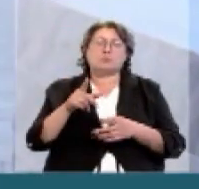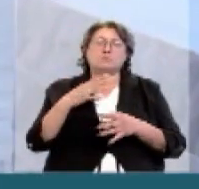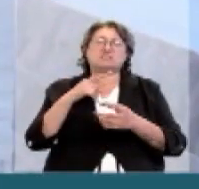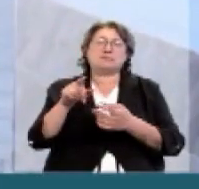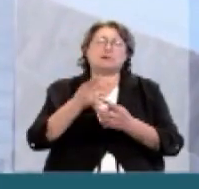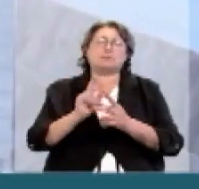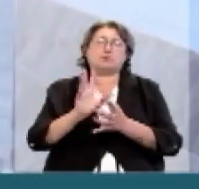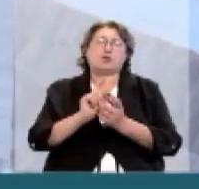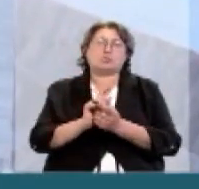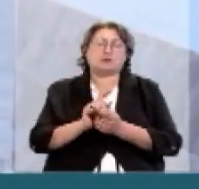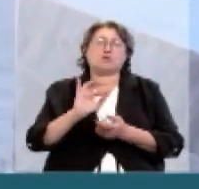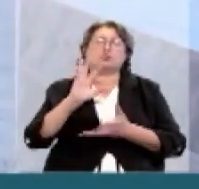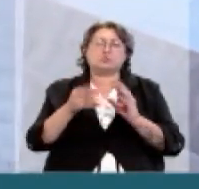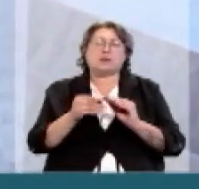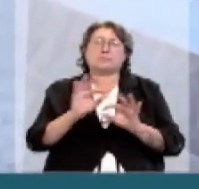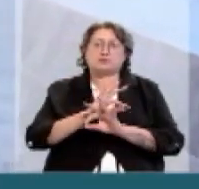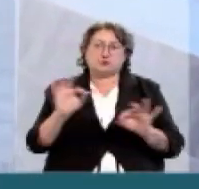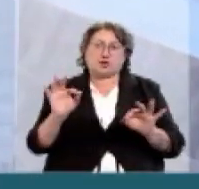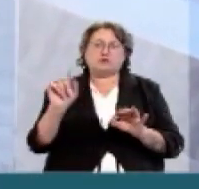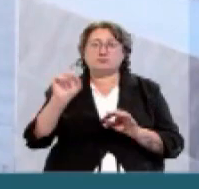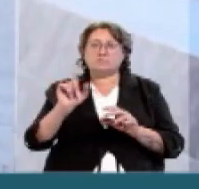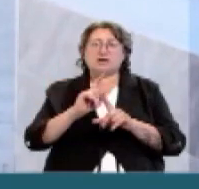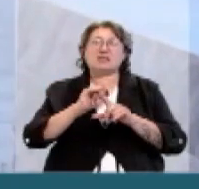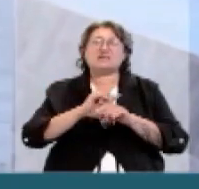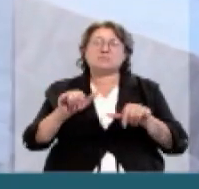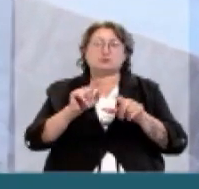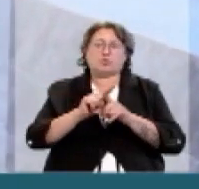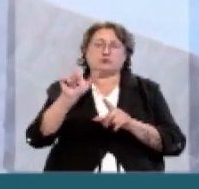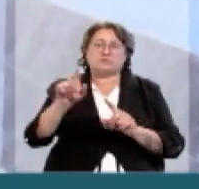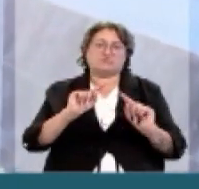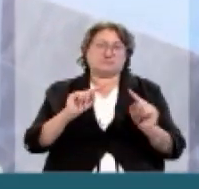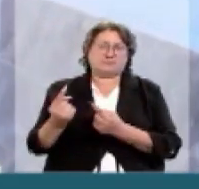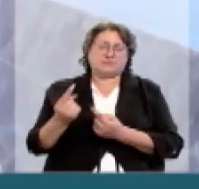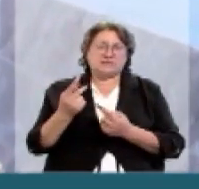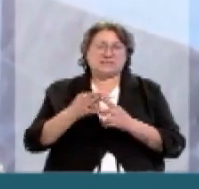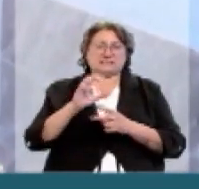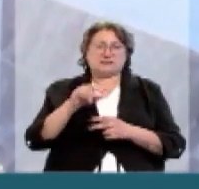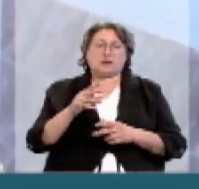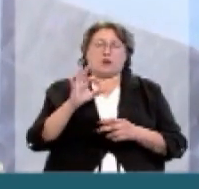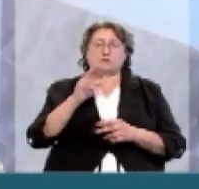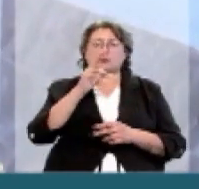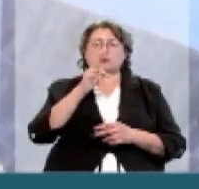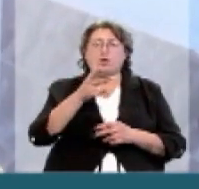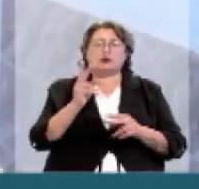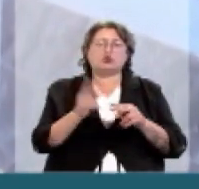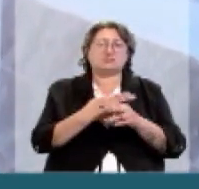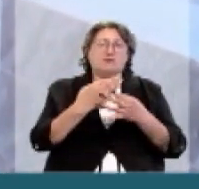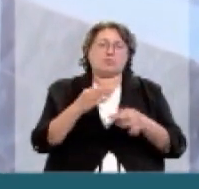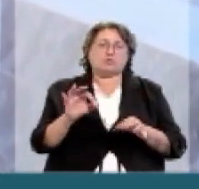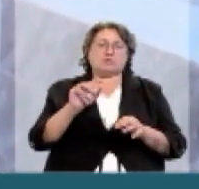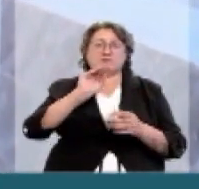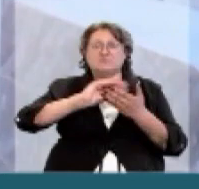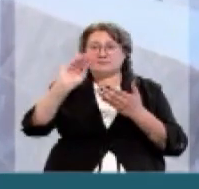статье 299, то есть это незаконная реклама и пропаганда наркотических средств, психотропных веществ и